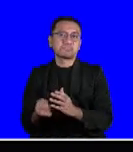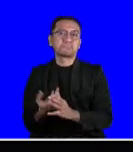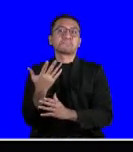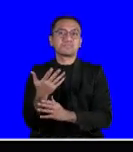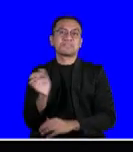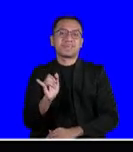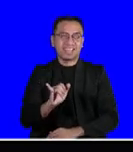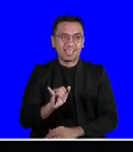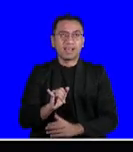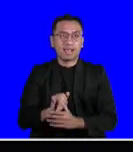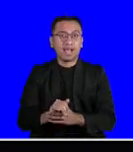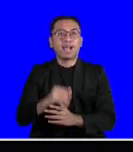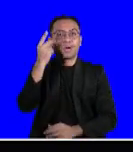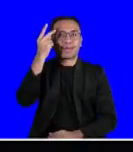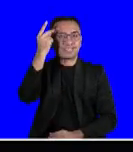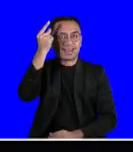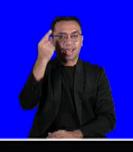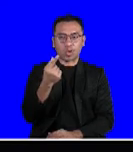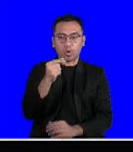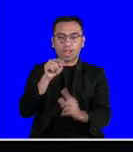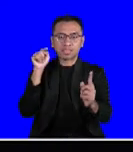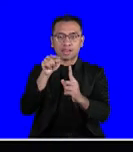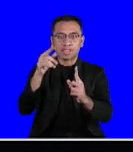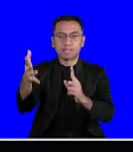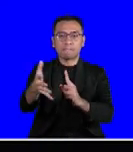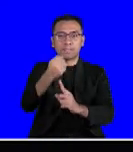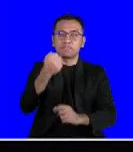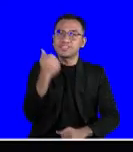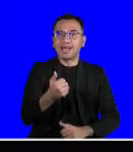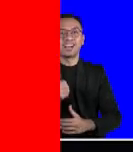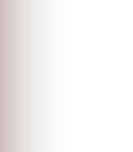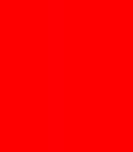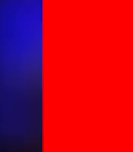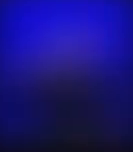tinggi sehingga target keuangan Anda bisa cepat lebih tercapai.